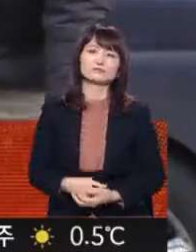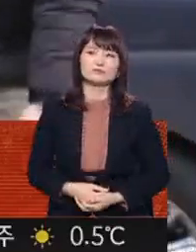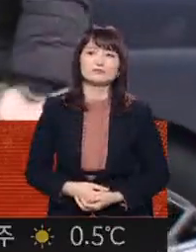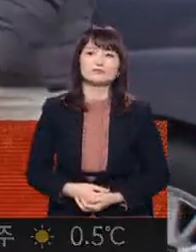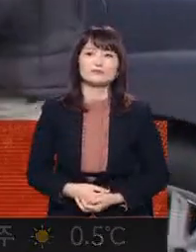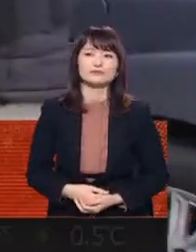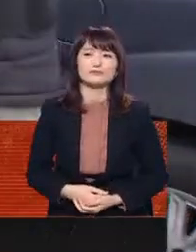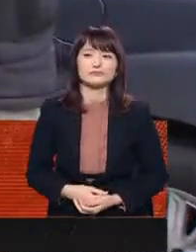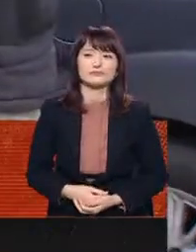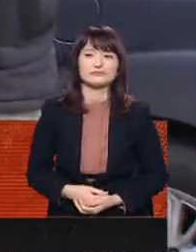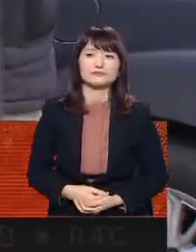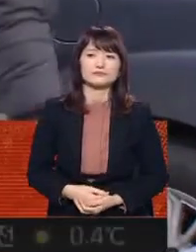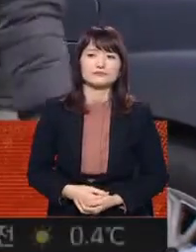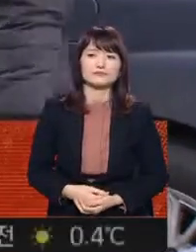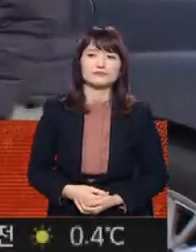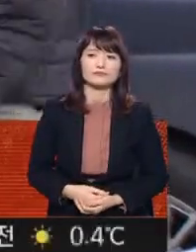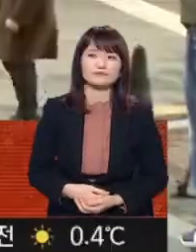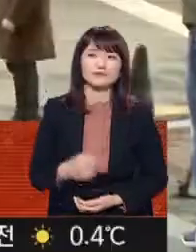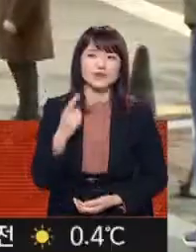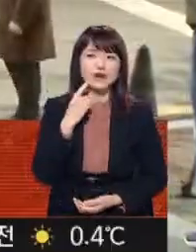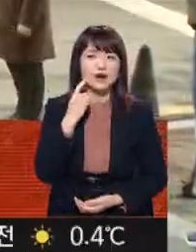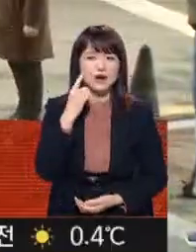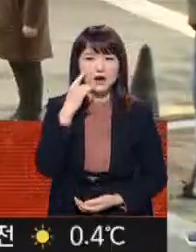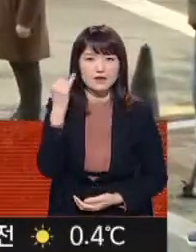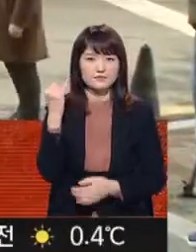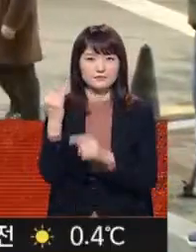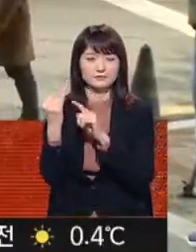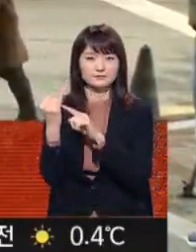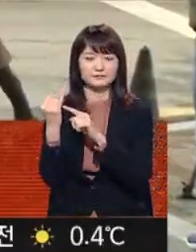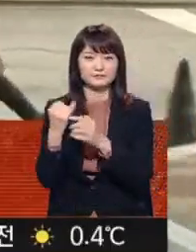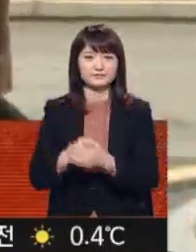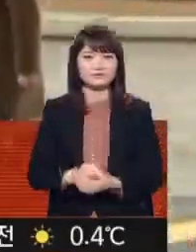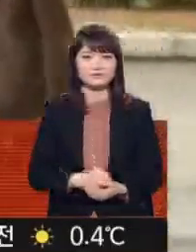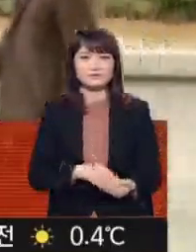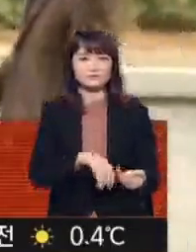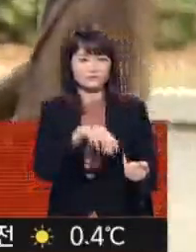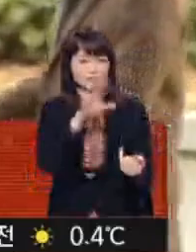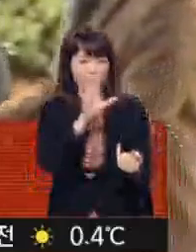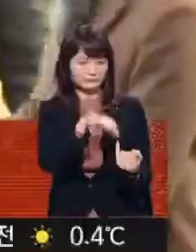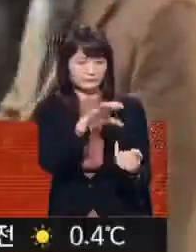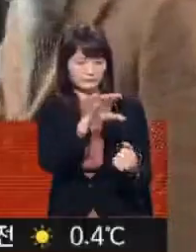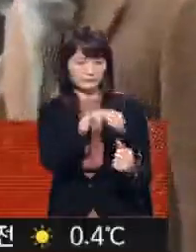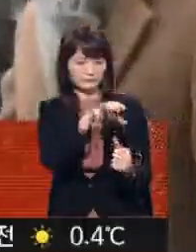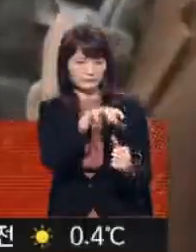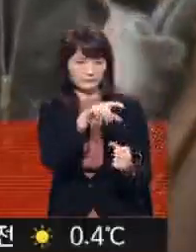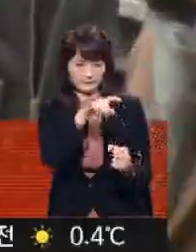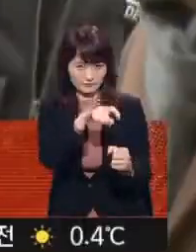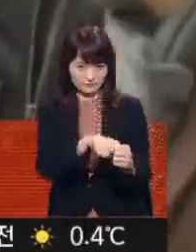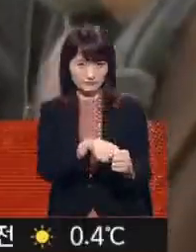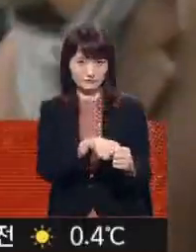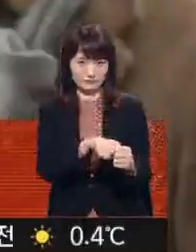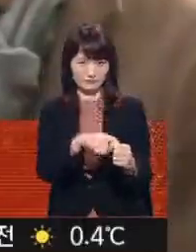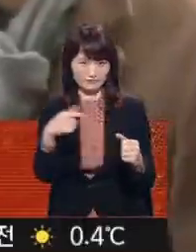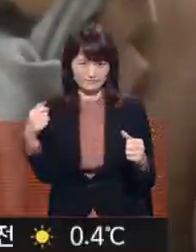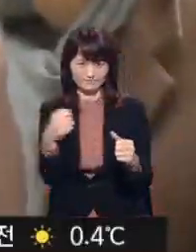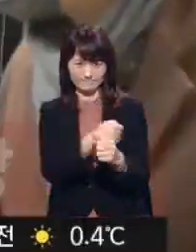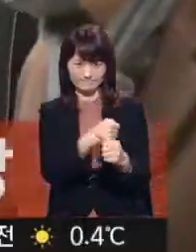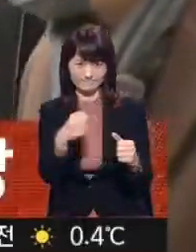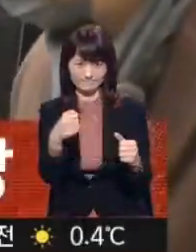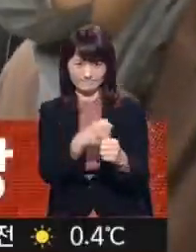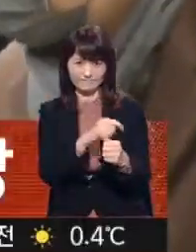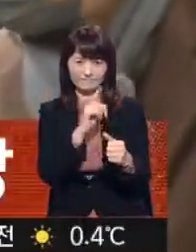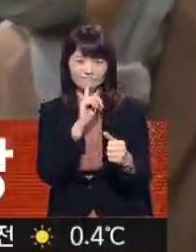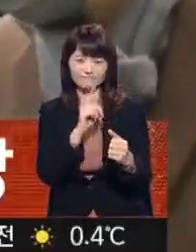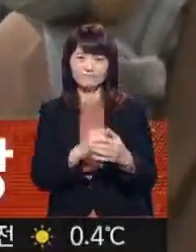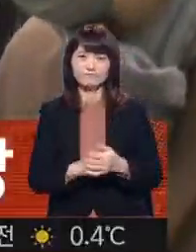폭탄을 돌렸죠 자 그 계모 역시도 어 훈육 차원이었다 이런 얘기를 계속하고 있다는 거 아닙니까